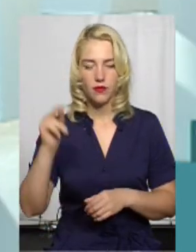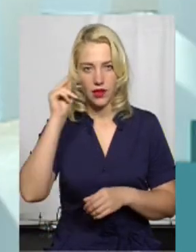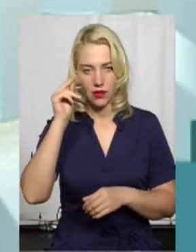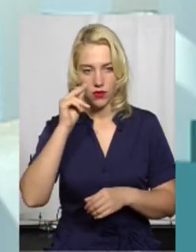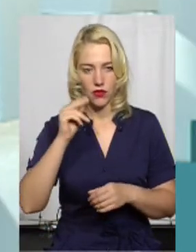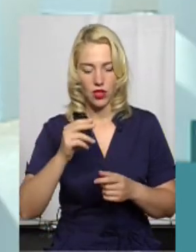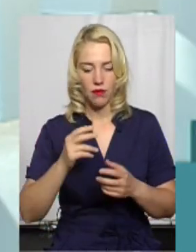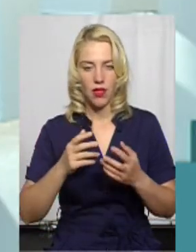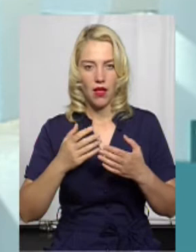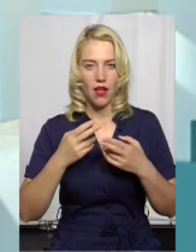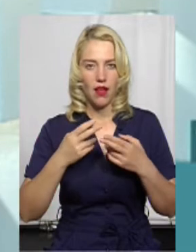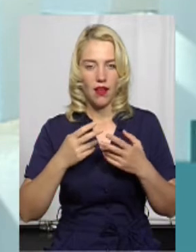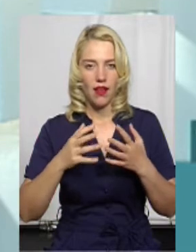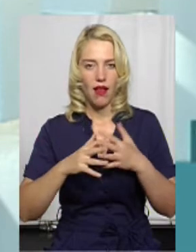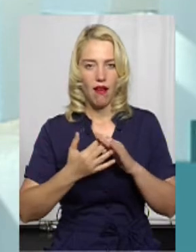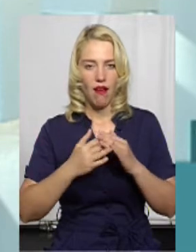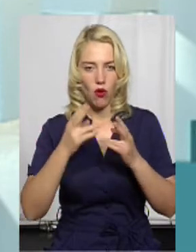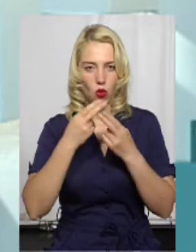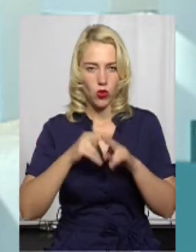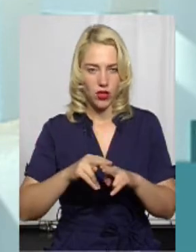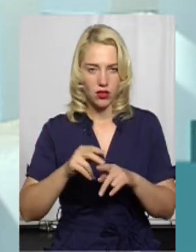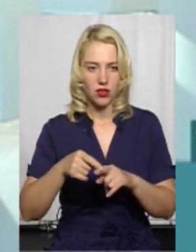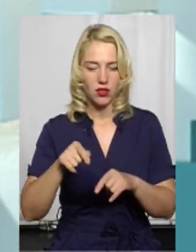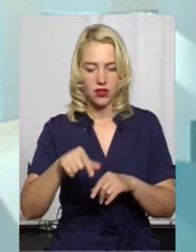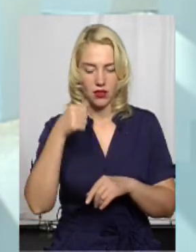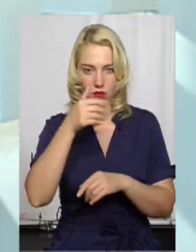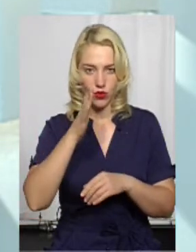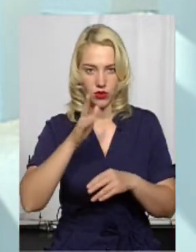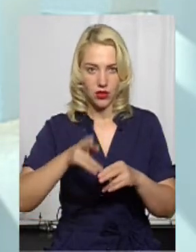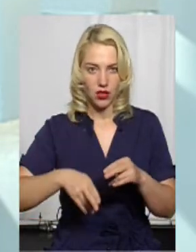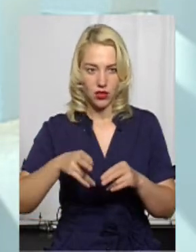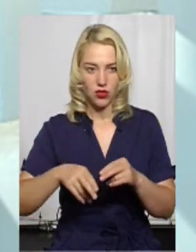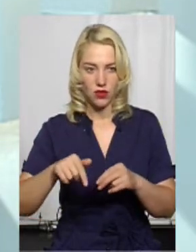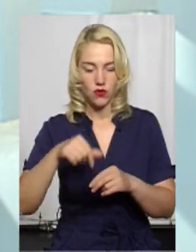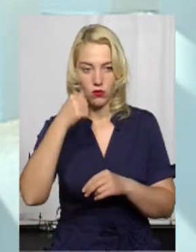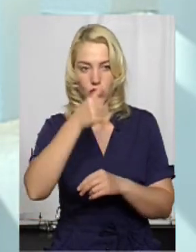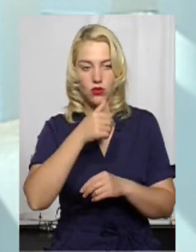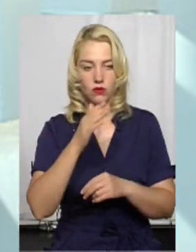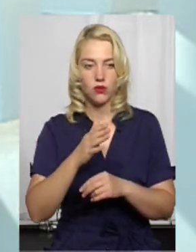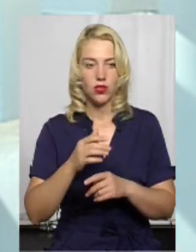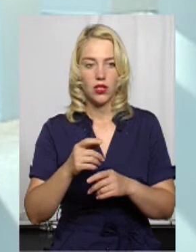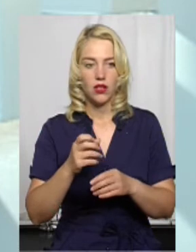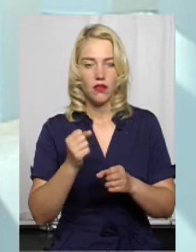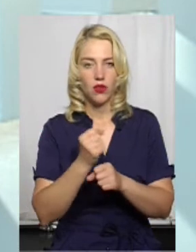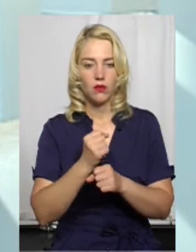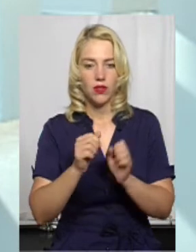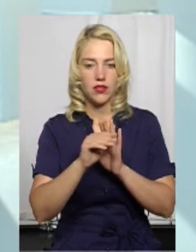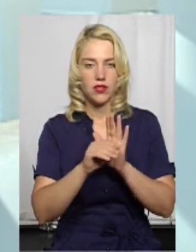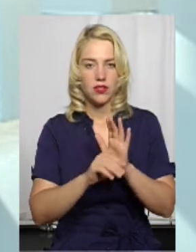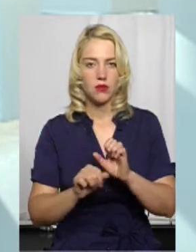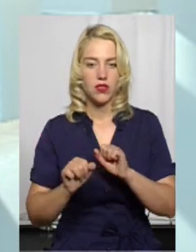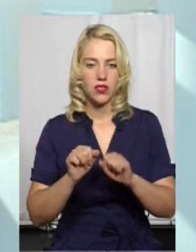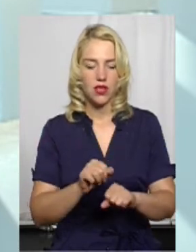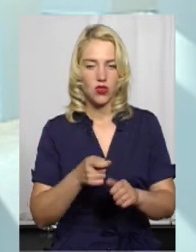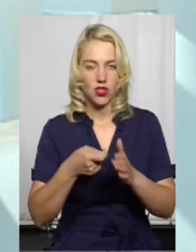вивчаємо агротехніку, практично це вже... Ну, цей рік буде закінчення. Навіть в цьому році я сам розробляв систему захисту